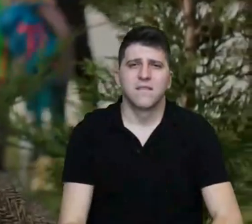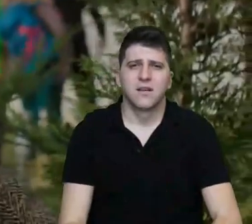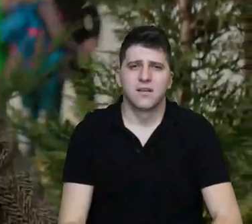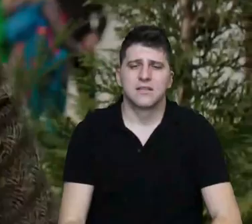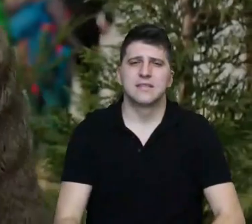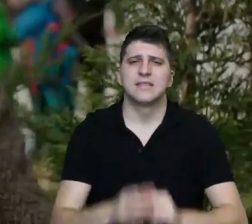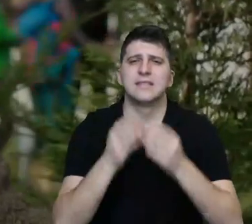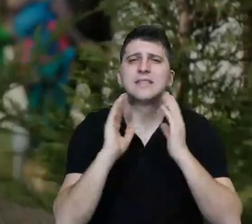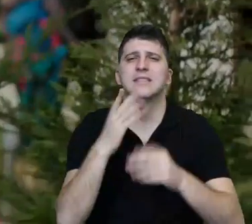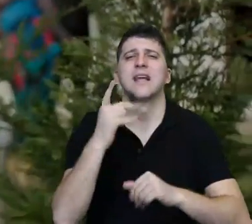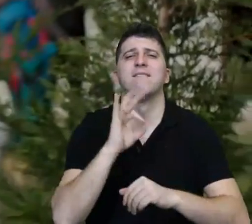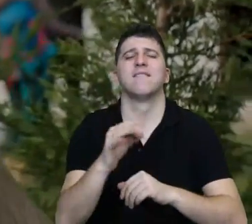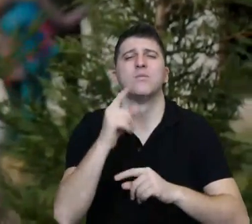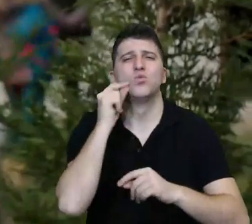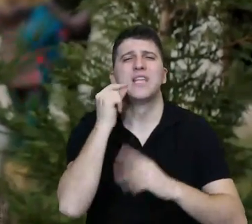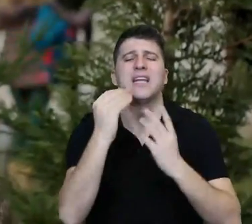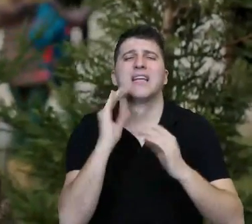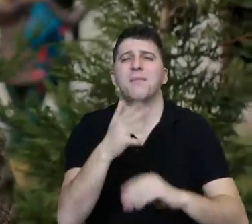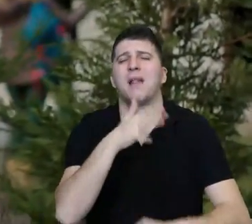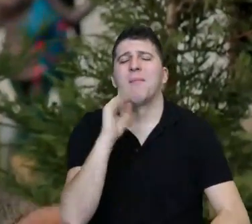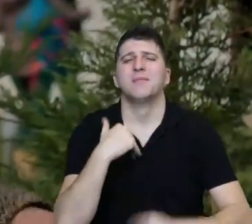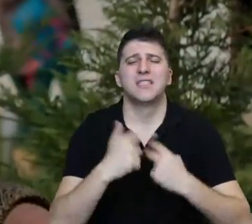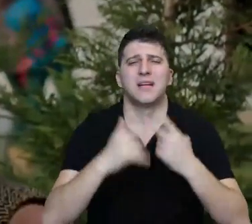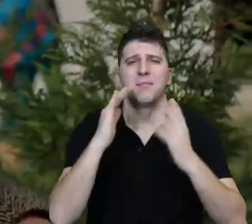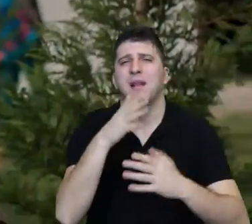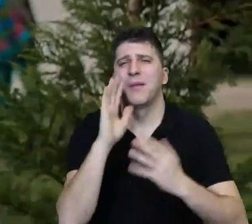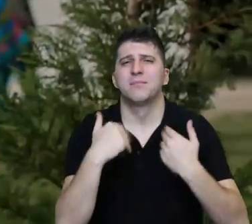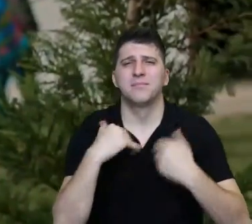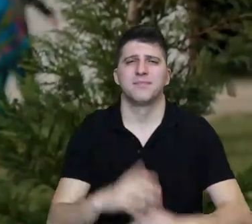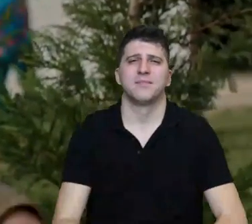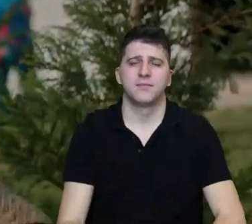şık gitti lan, yağlı müşteriymiş bunlar. Bilemedin Yaşar. Bilemedin gidiyor.